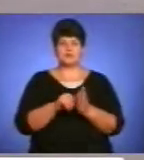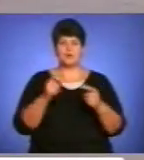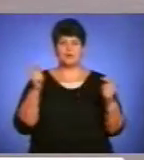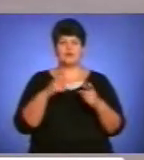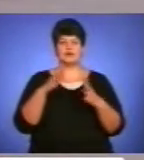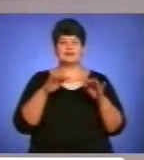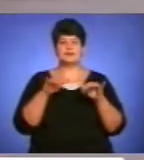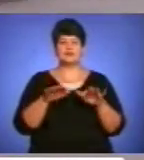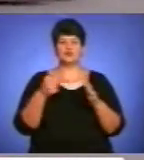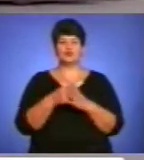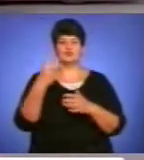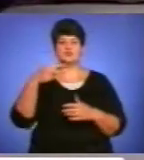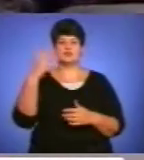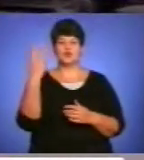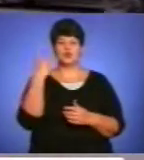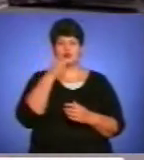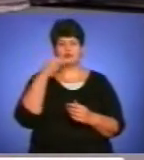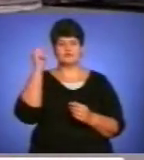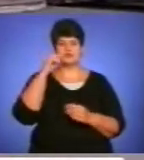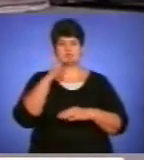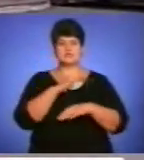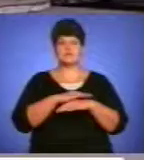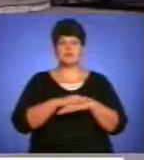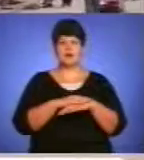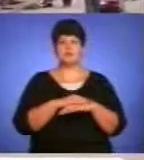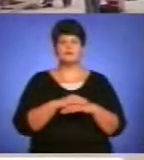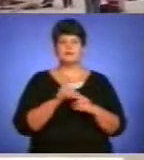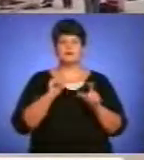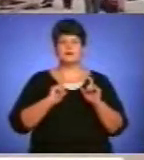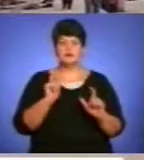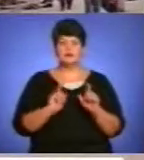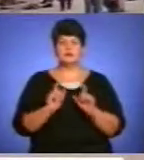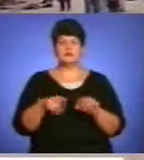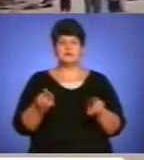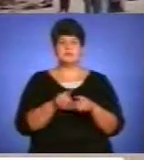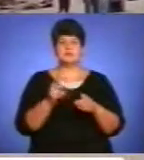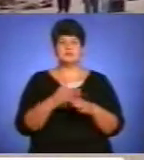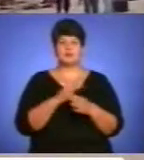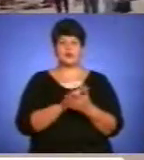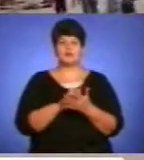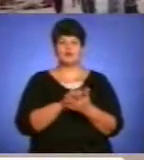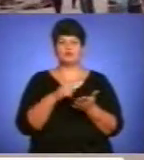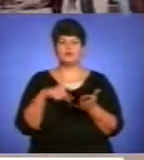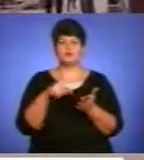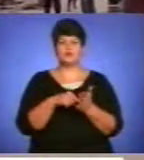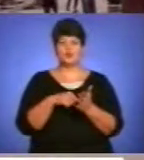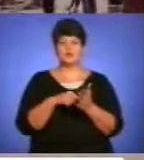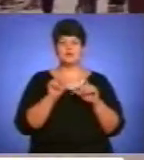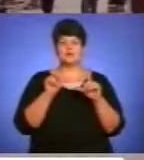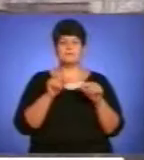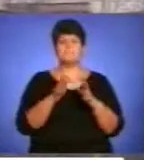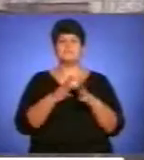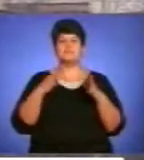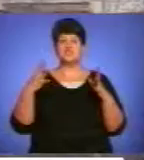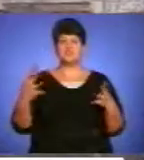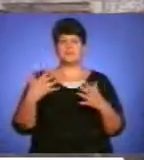років, які навчаються на стаціонарній формі. Безкоштовний проїзд у міжміському транспорті, протяжність перевезення якого більше 50